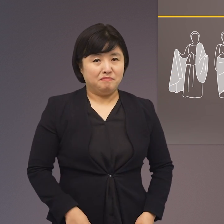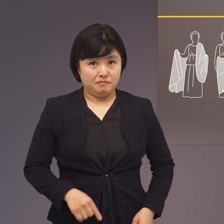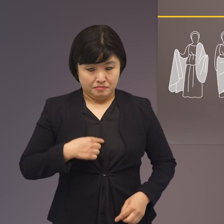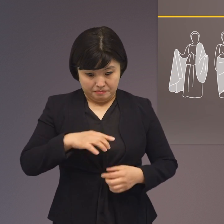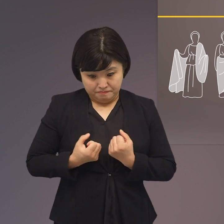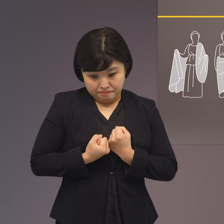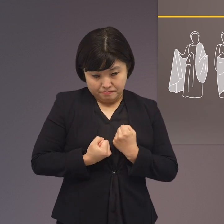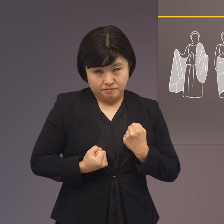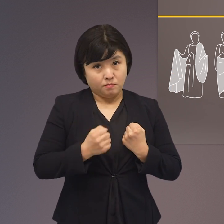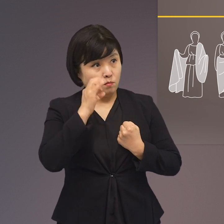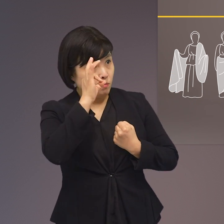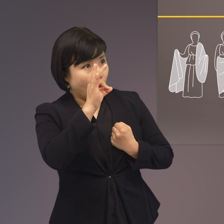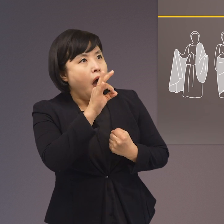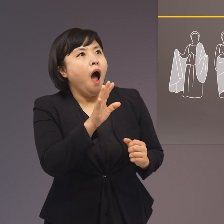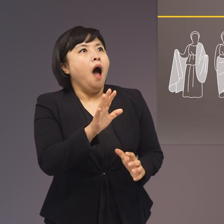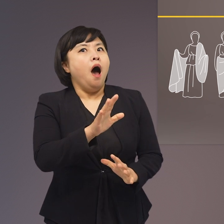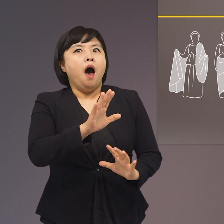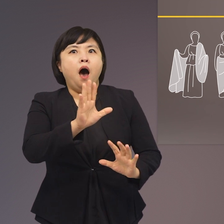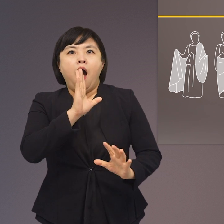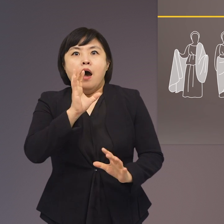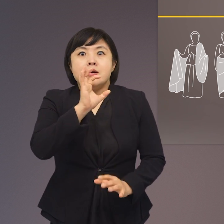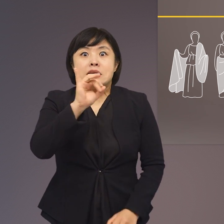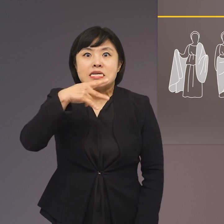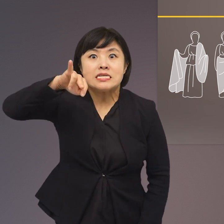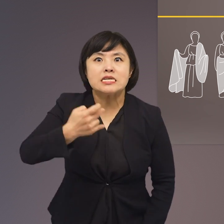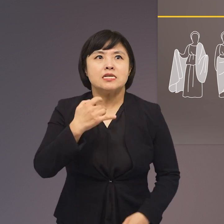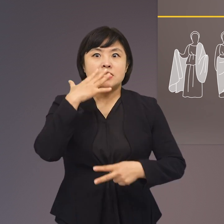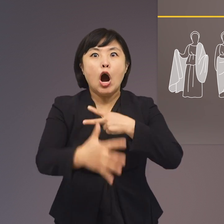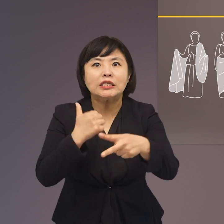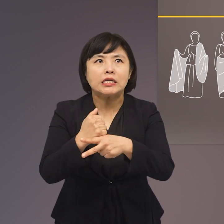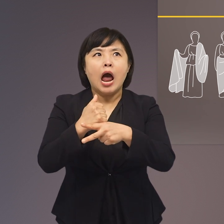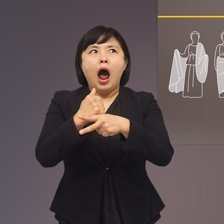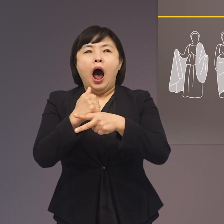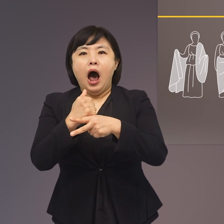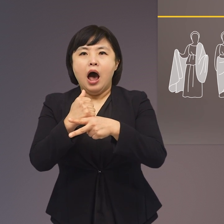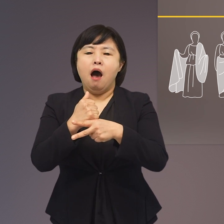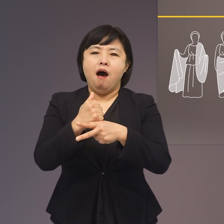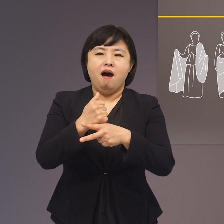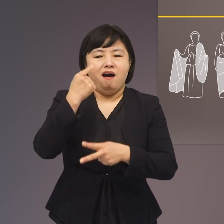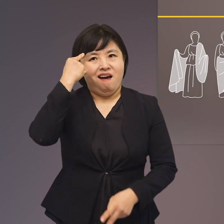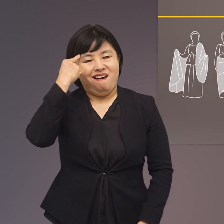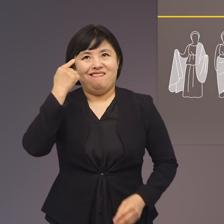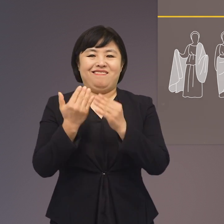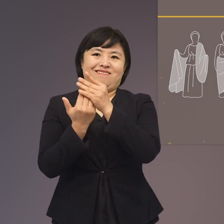저 매듭을 보는 순간 바로 이시스 여신을 떠올렸을 겁니다.